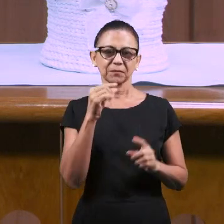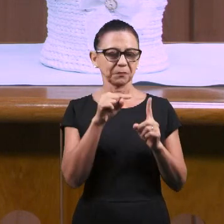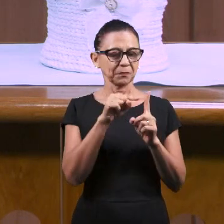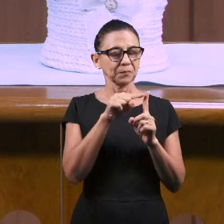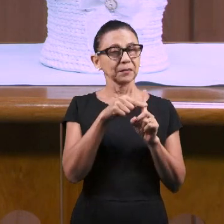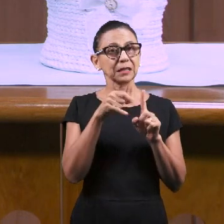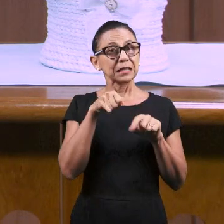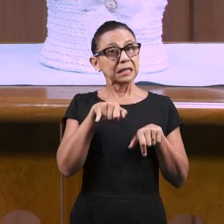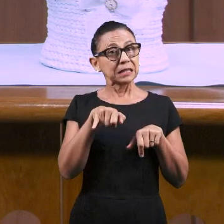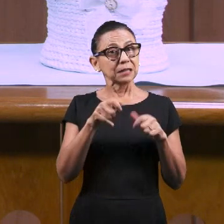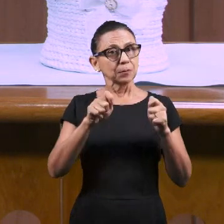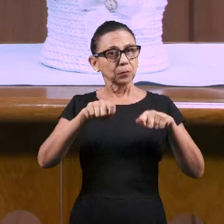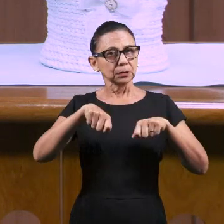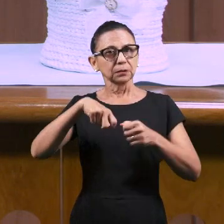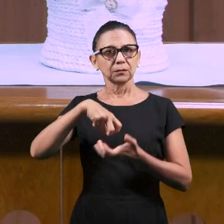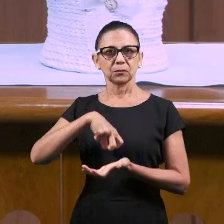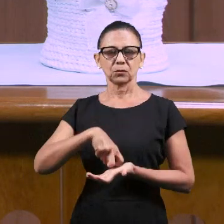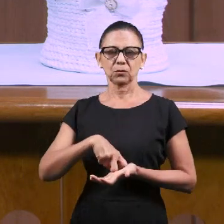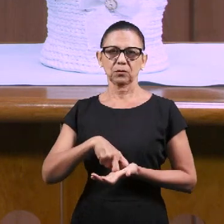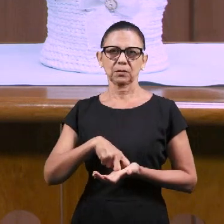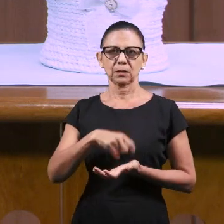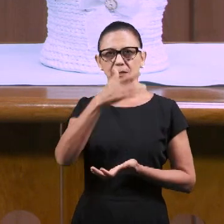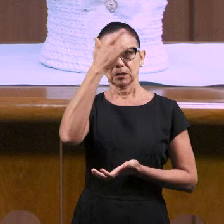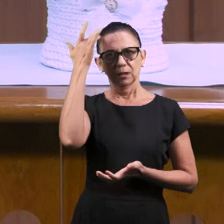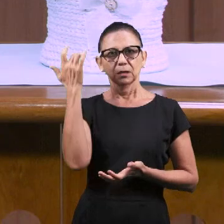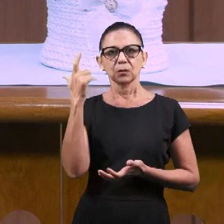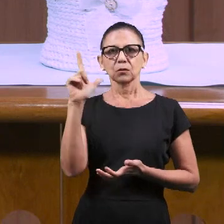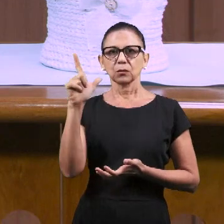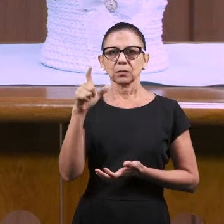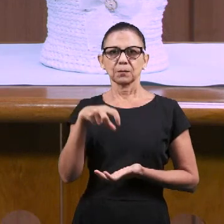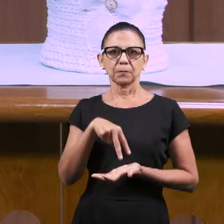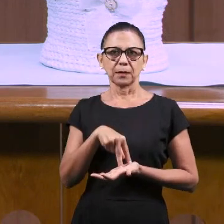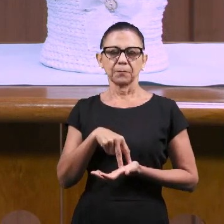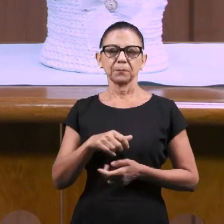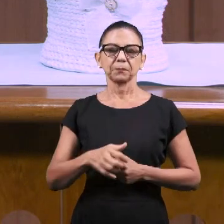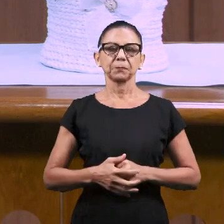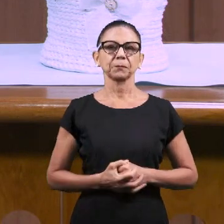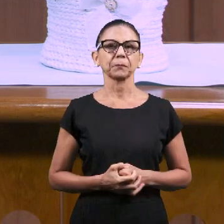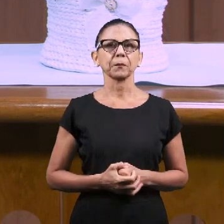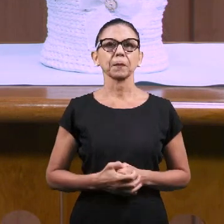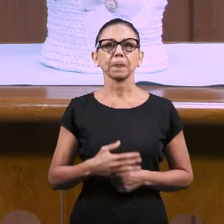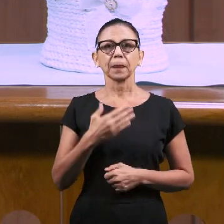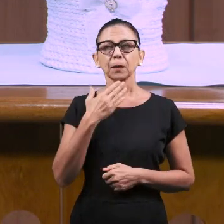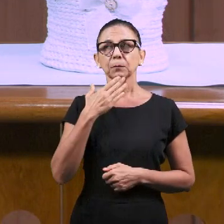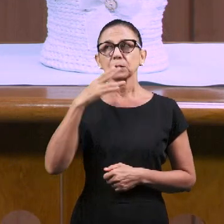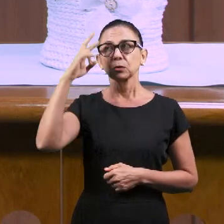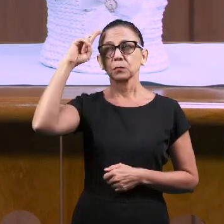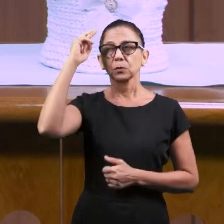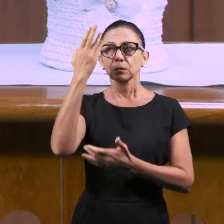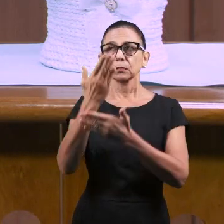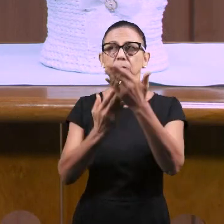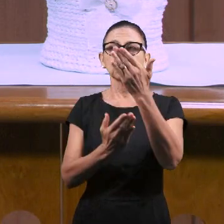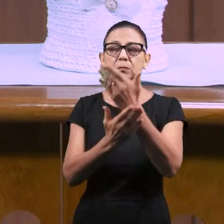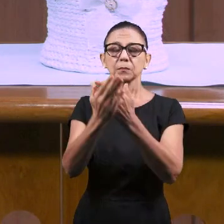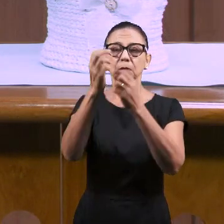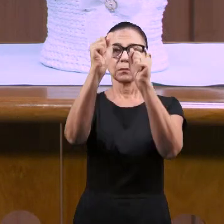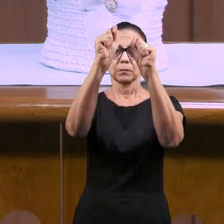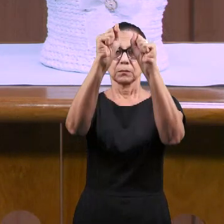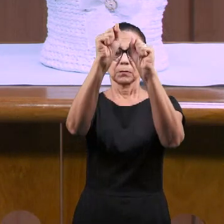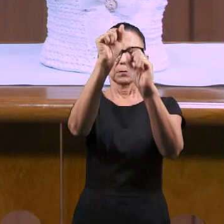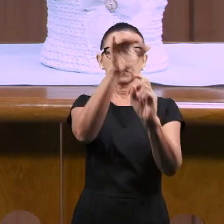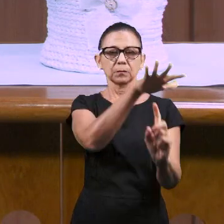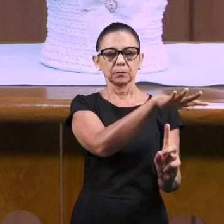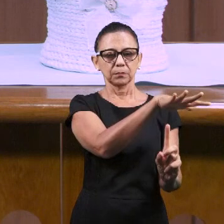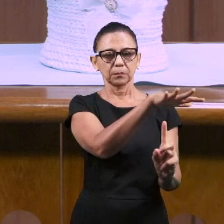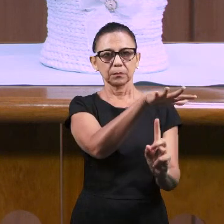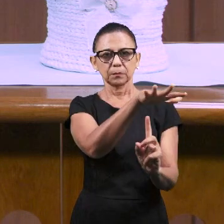c'est possible. Donc, je vais demander pour se lever pour ce moment de prière. Seigneur, nous demandons que tu puisses étendre tes mains sur